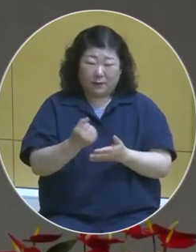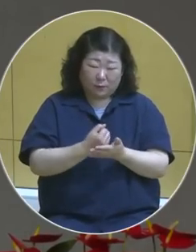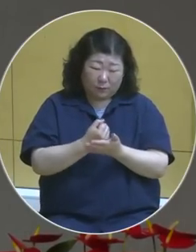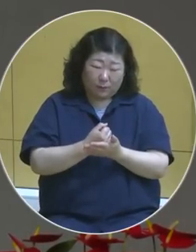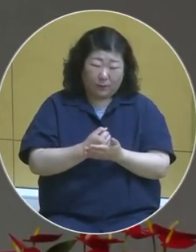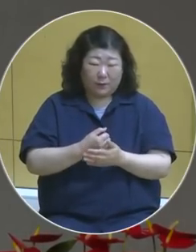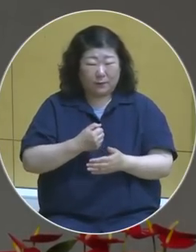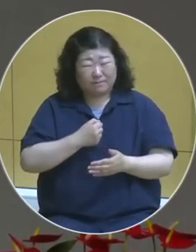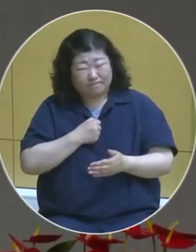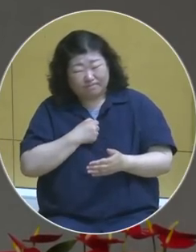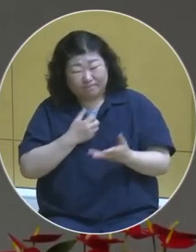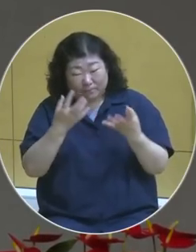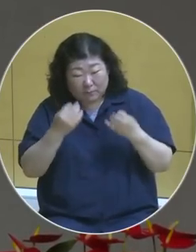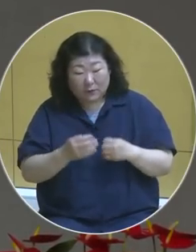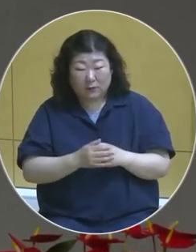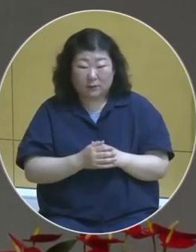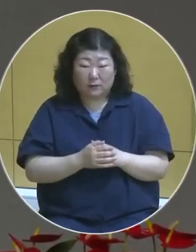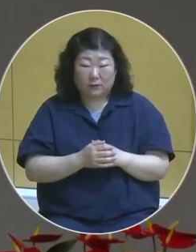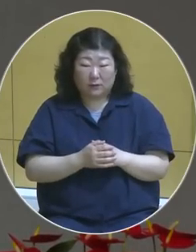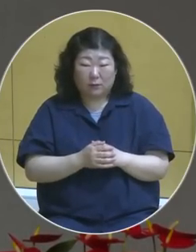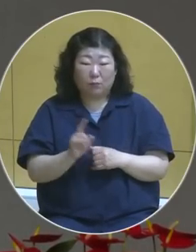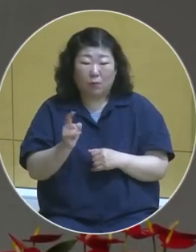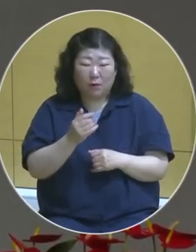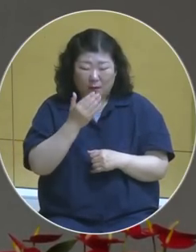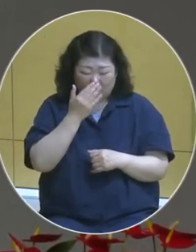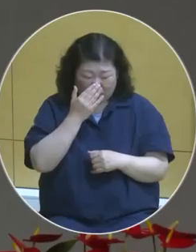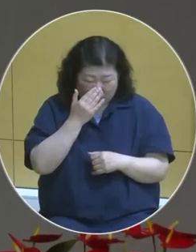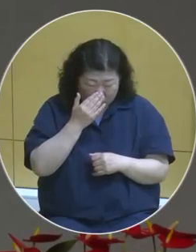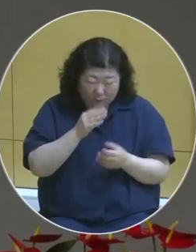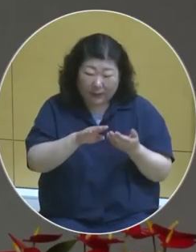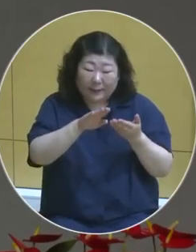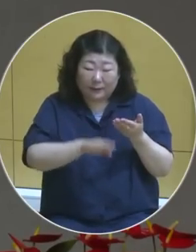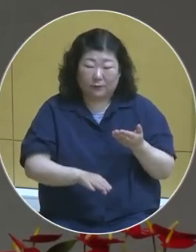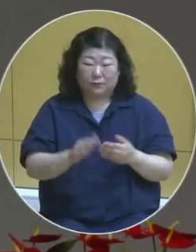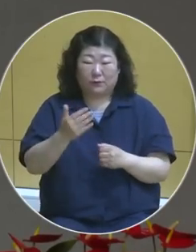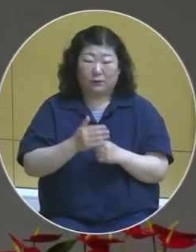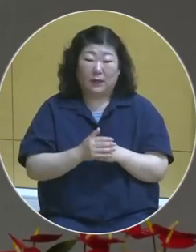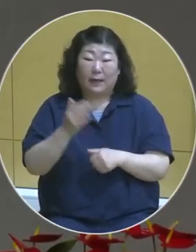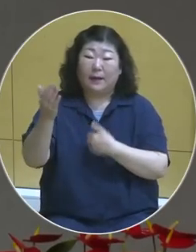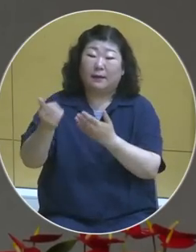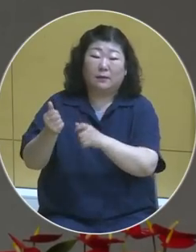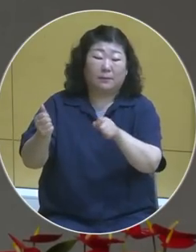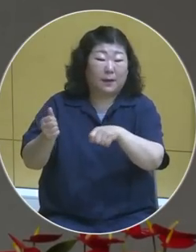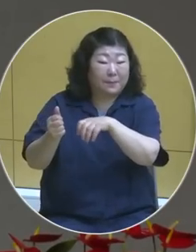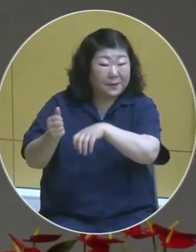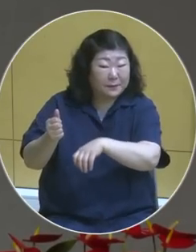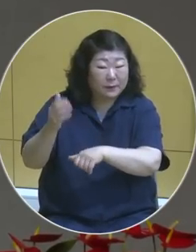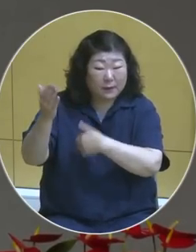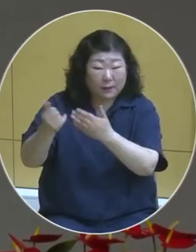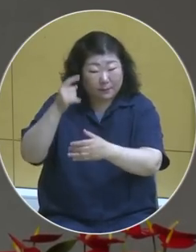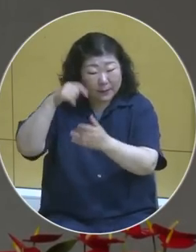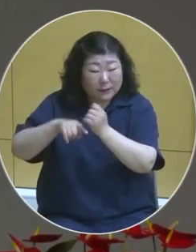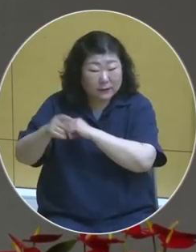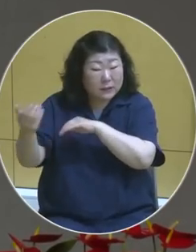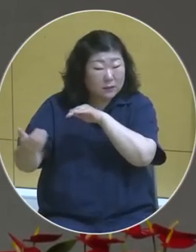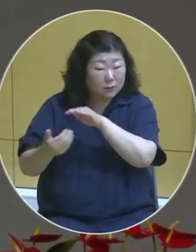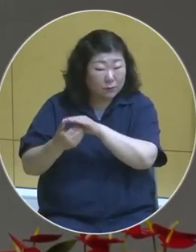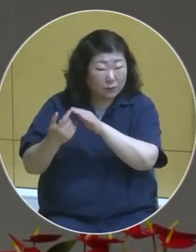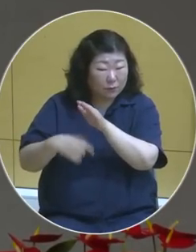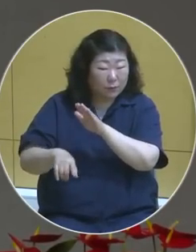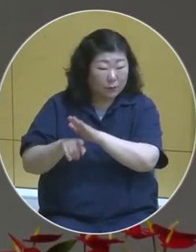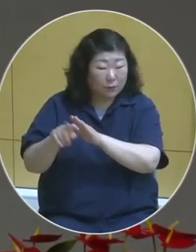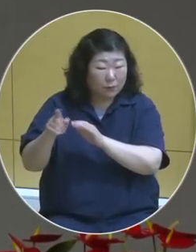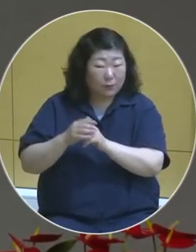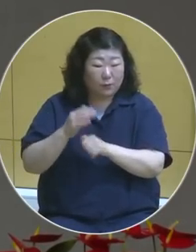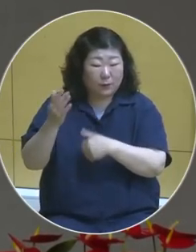어떻게 하셔야 될까요? 겸손하게 나를 낮추셔야 됩니다. 하나님 앞에서 하나님께서 뜻을 이루시고 하나님께서